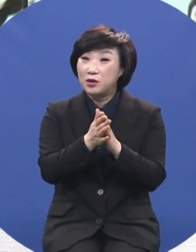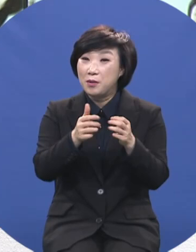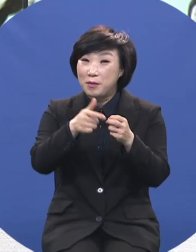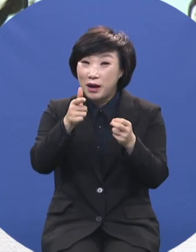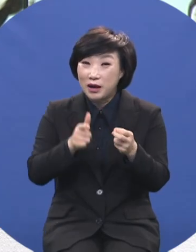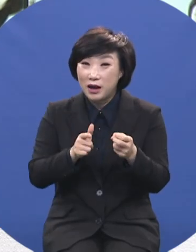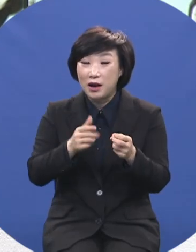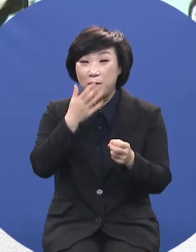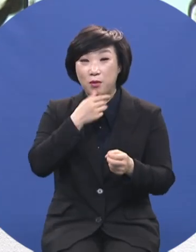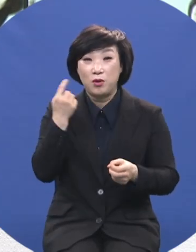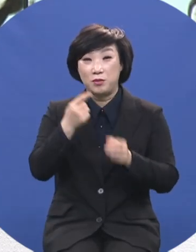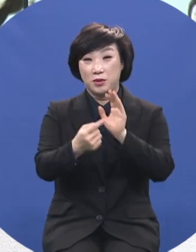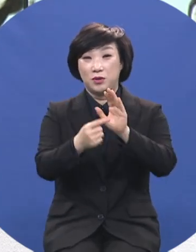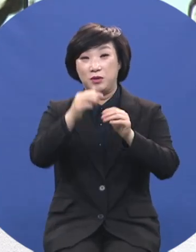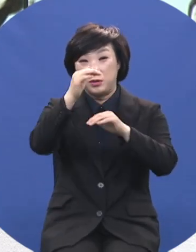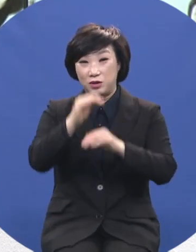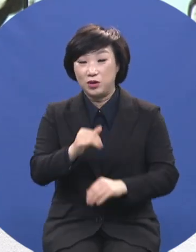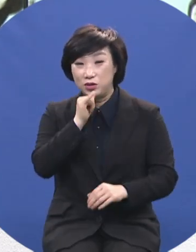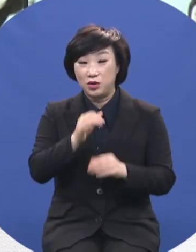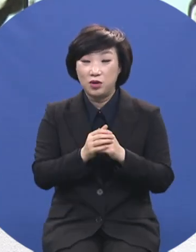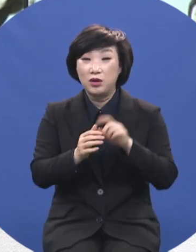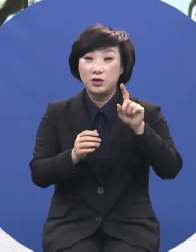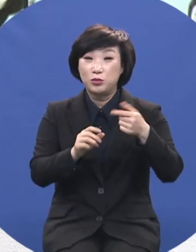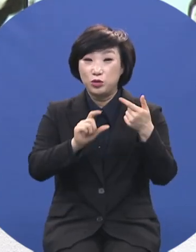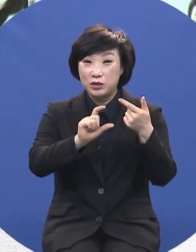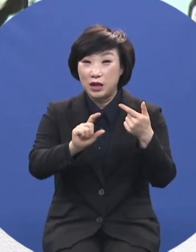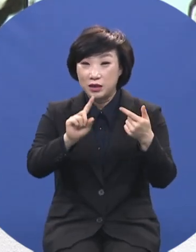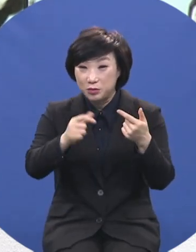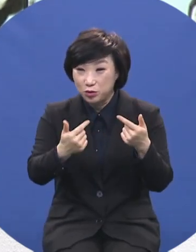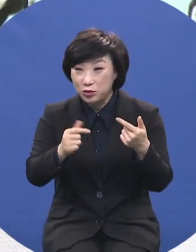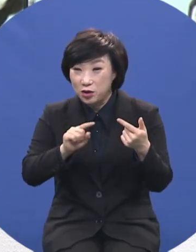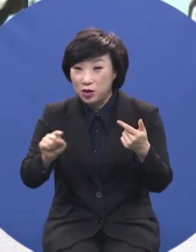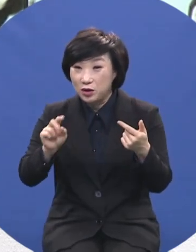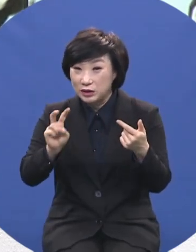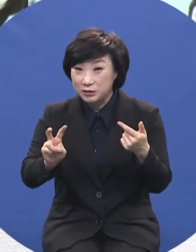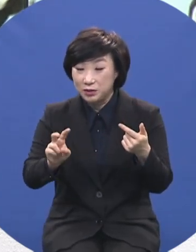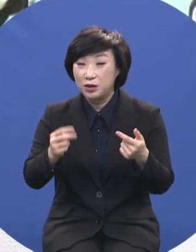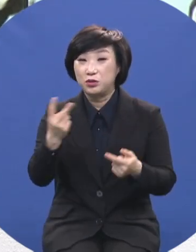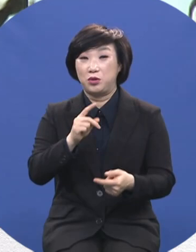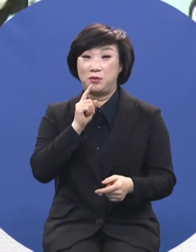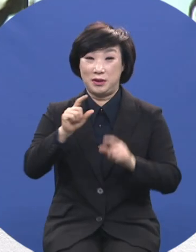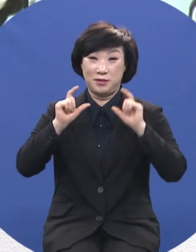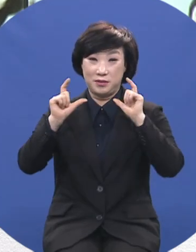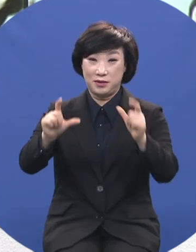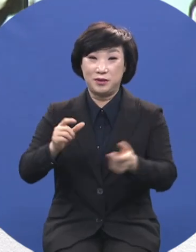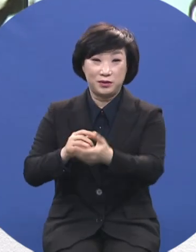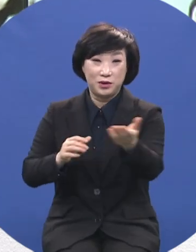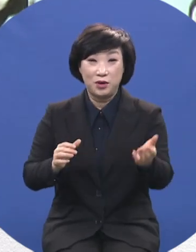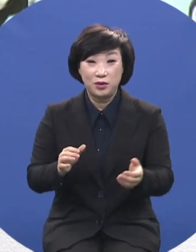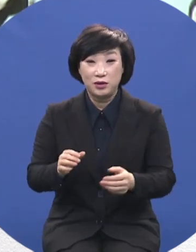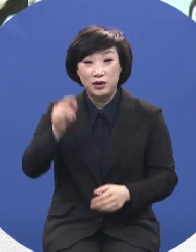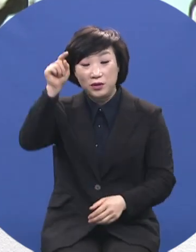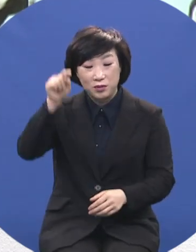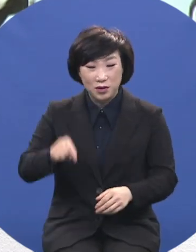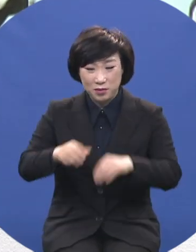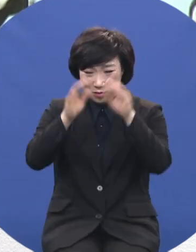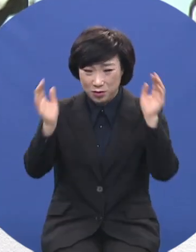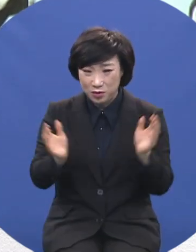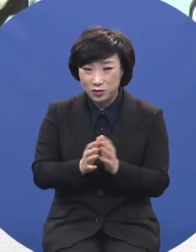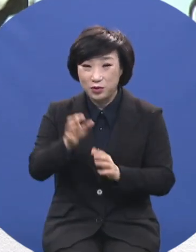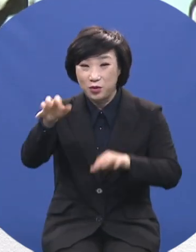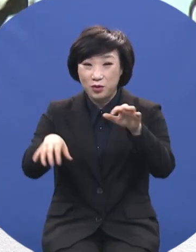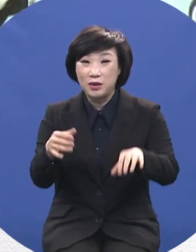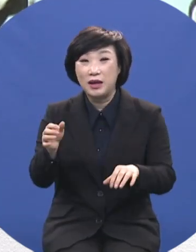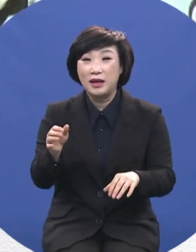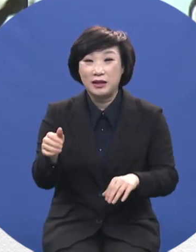말해요? 16장 15절 2절에 또 가라사대 너희는 온 천하에